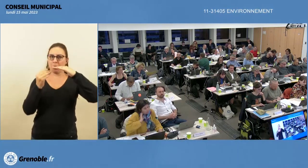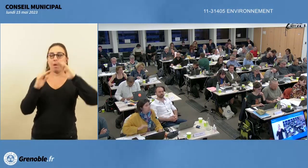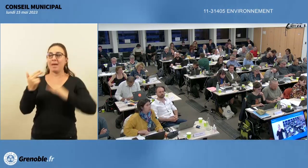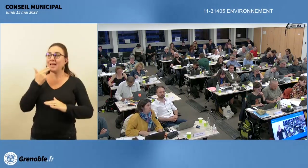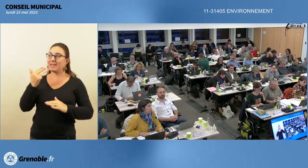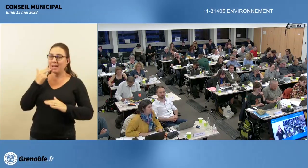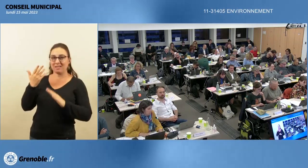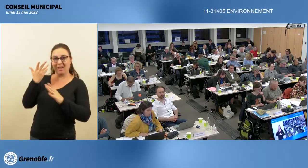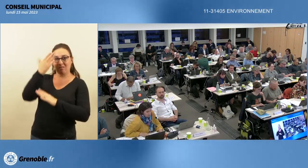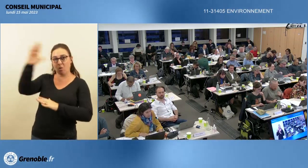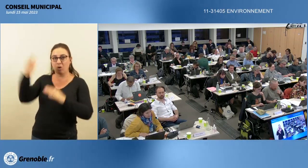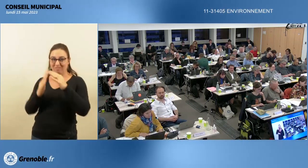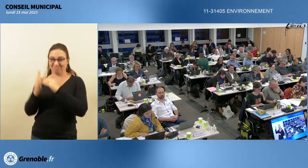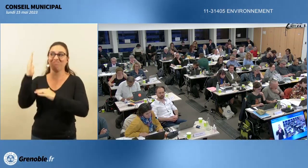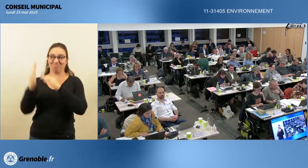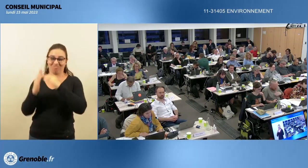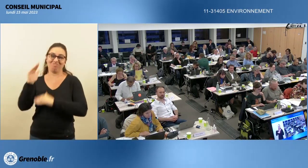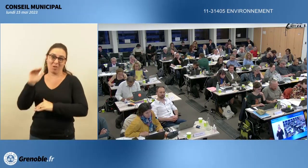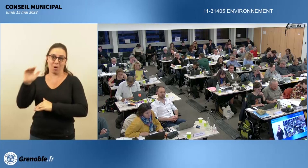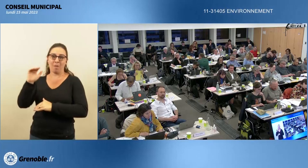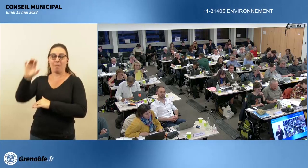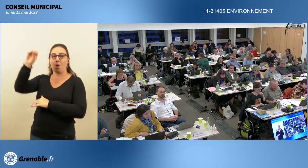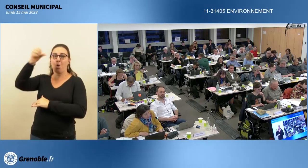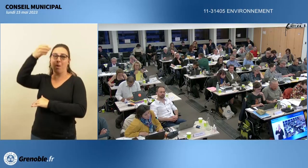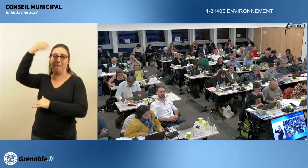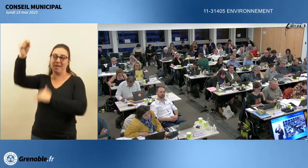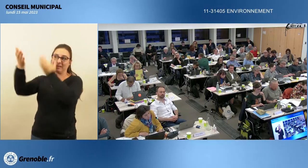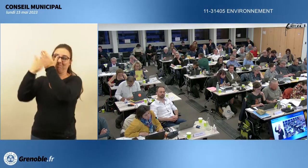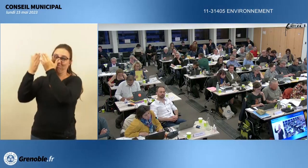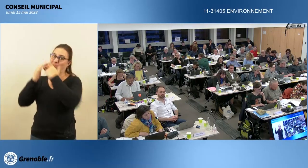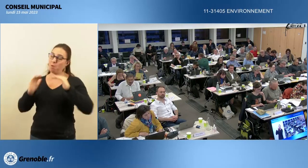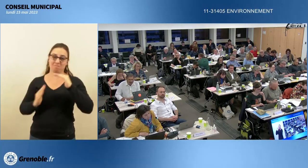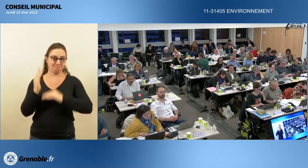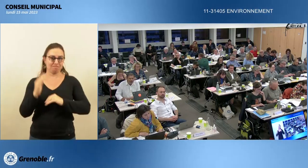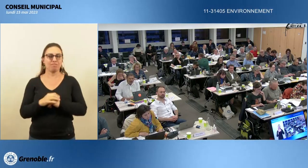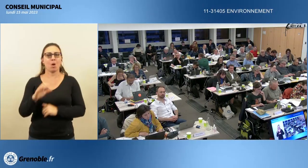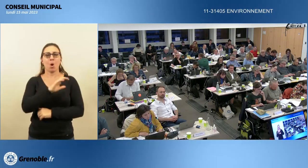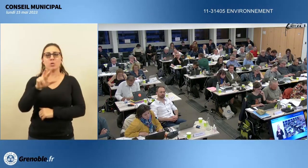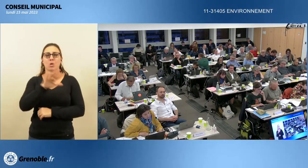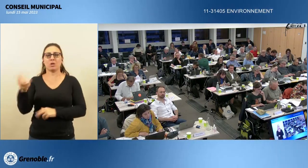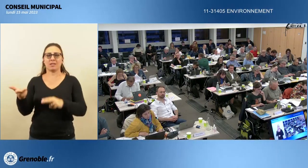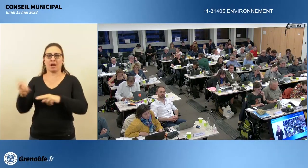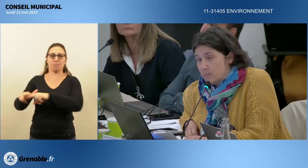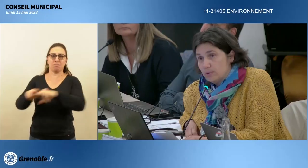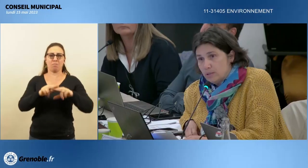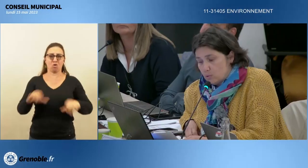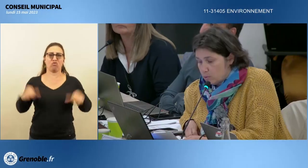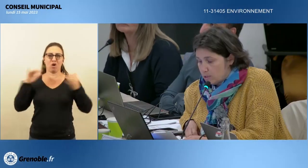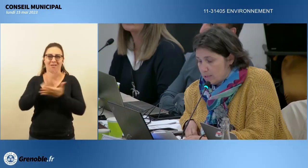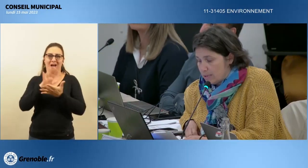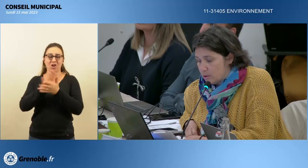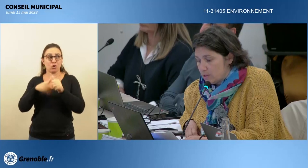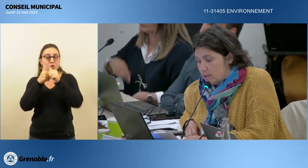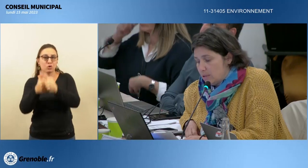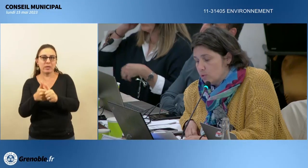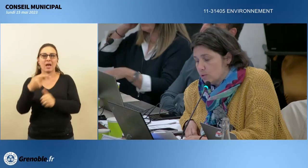dessus des seuils économiser par l'Organisation Mondiale de la Santé et aujourd'hui 135 décès prématurés sont imputables à l'exposition aux